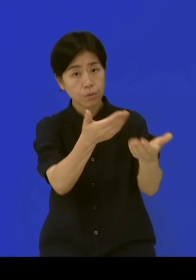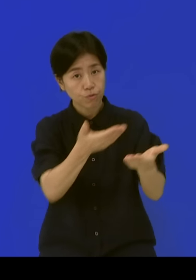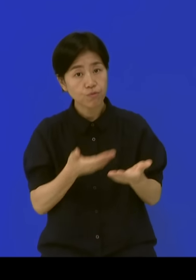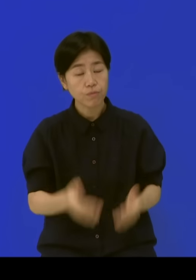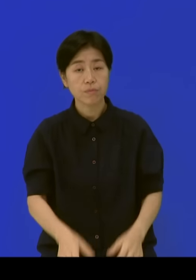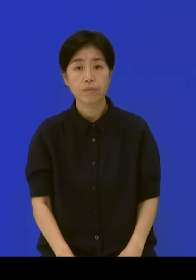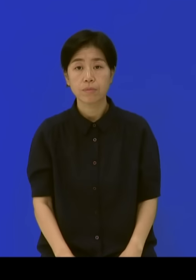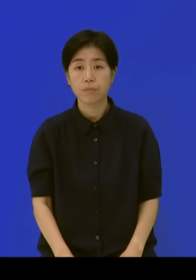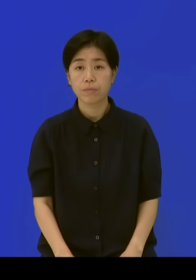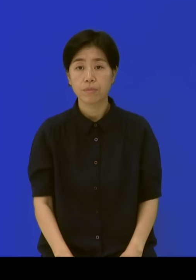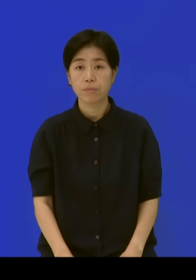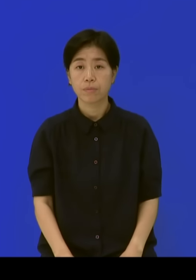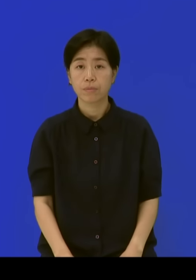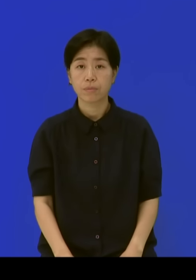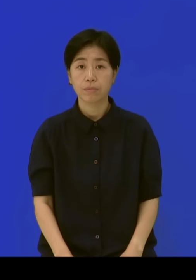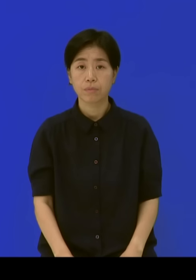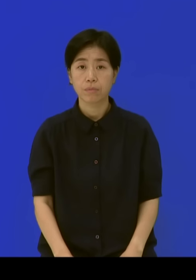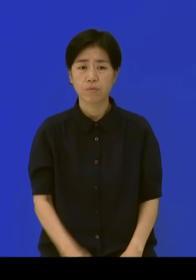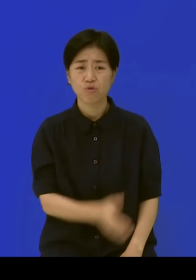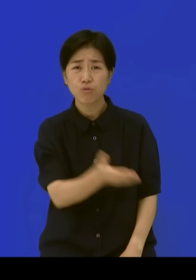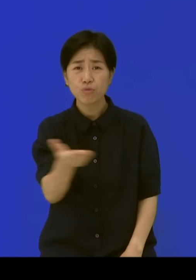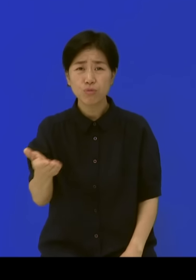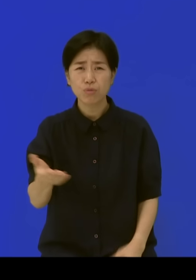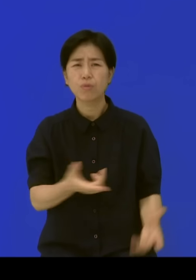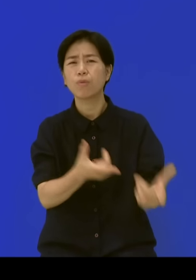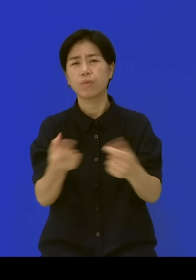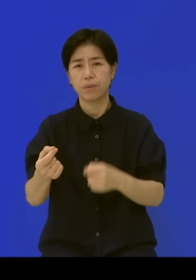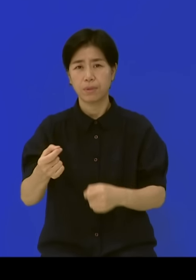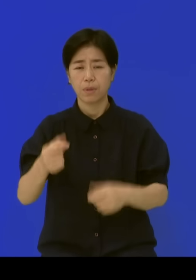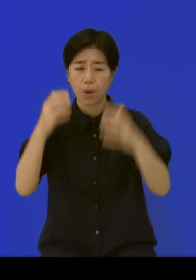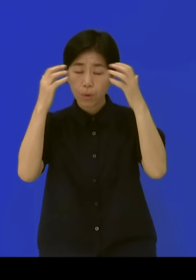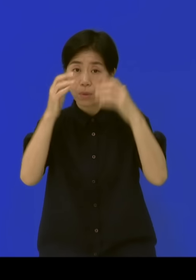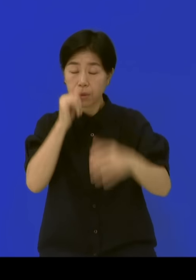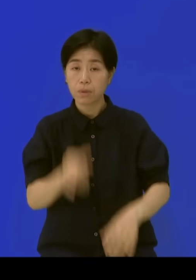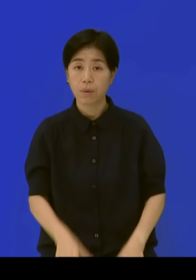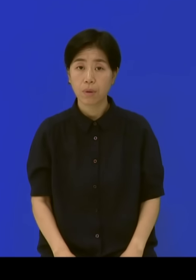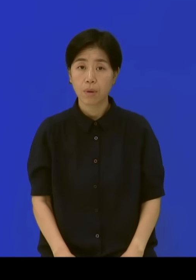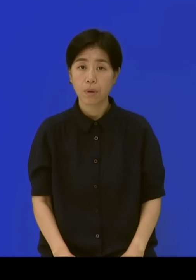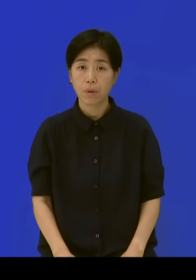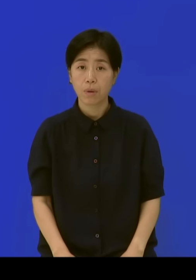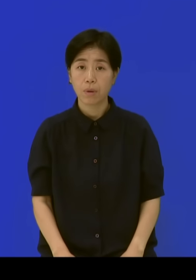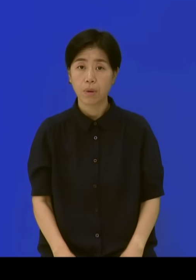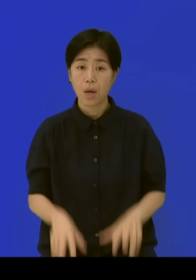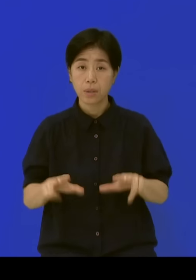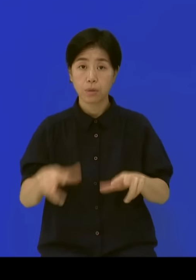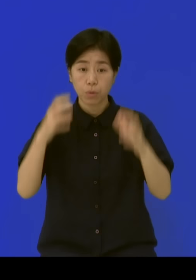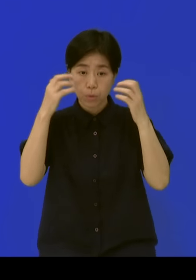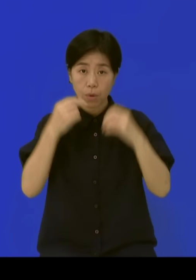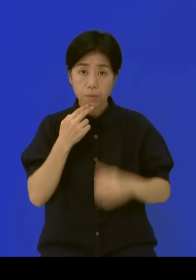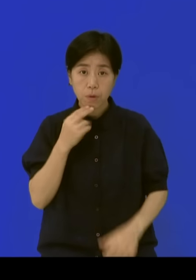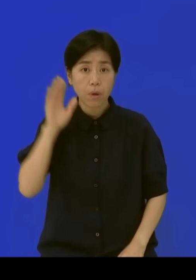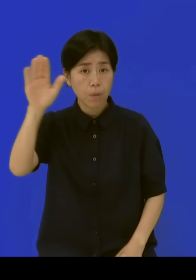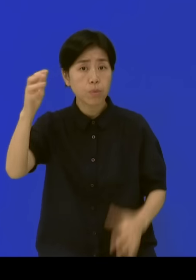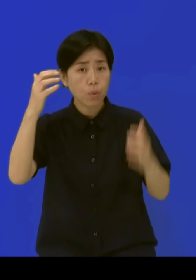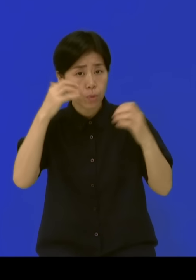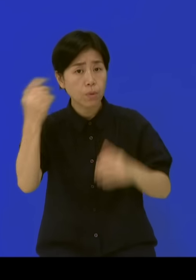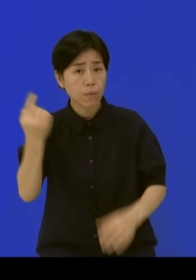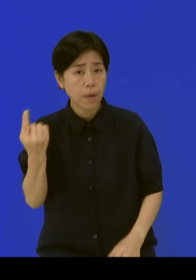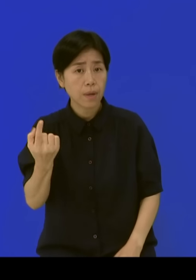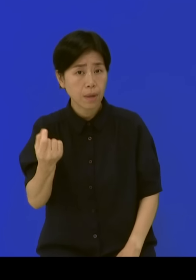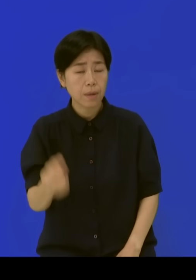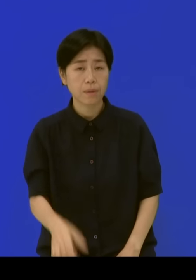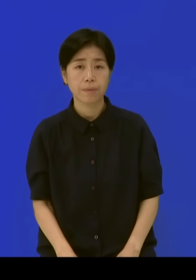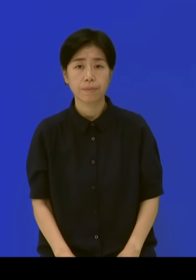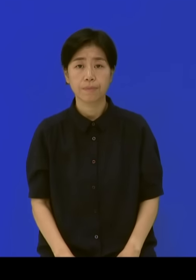그러니까 사실 뭐 우리가 누구나 다 아프니까요. 또 지금 아프지 않아도 언젠가 또 아프게 되고 고통을 평생 겪으면서 살아가는 것이 우리